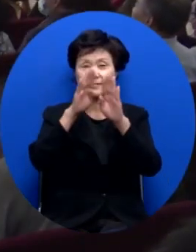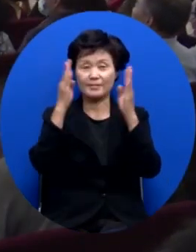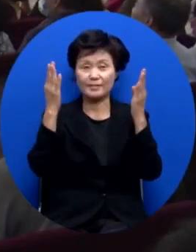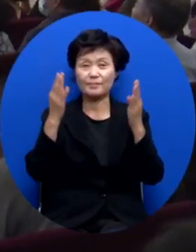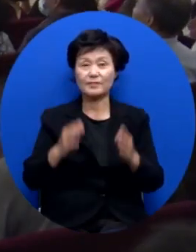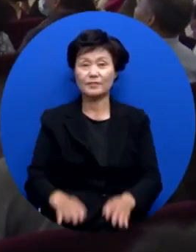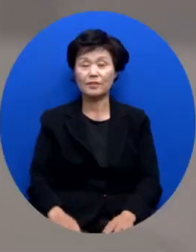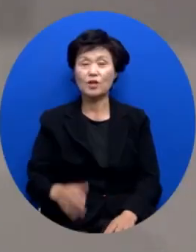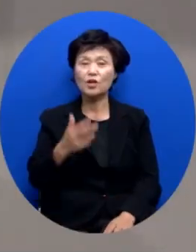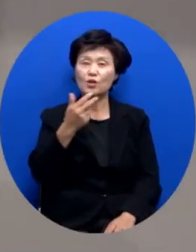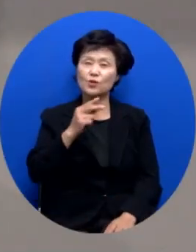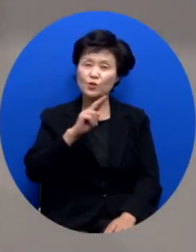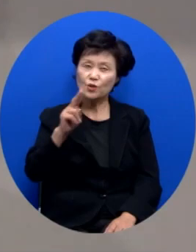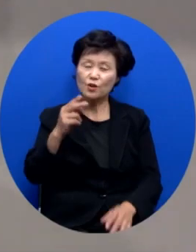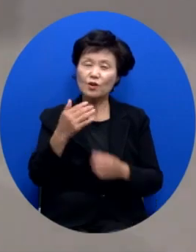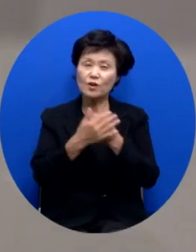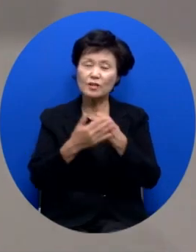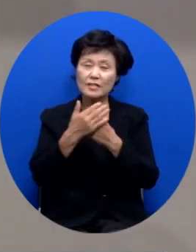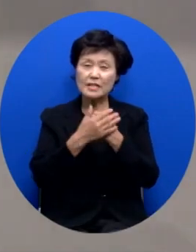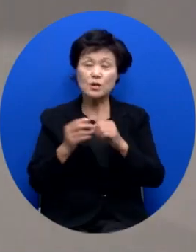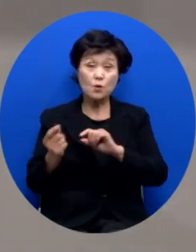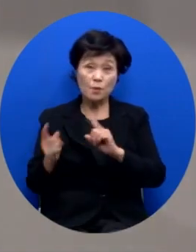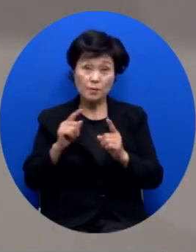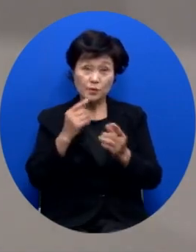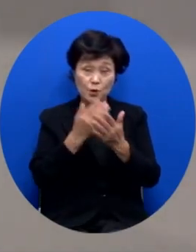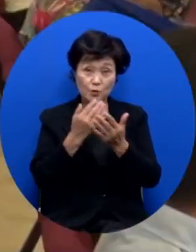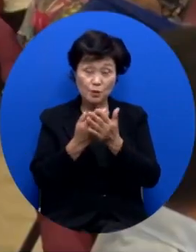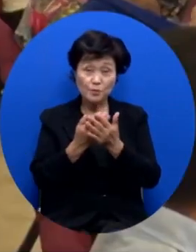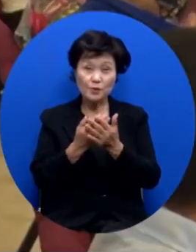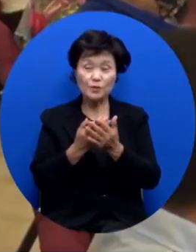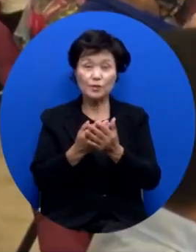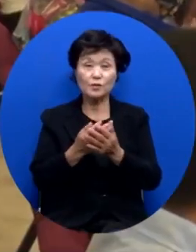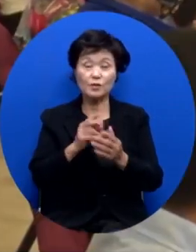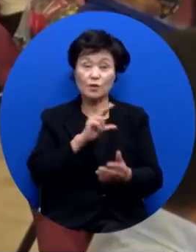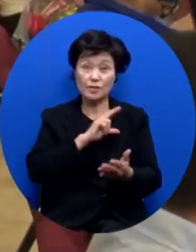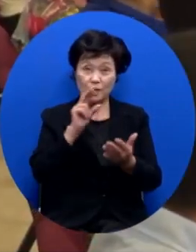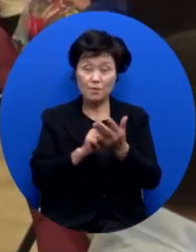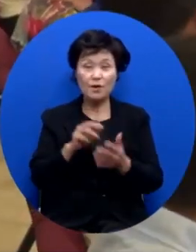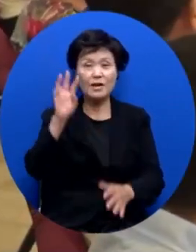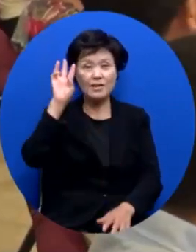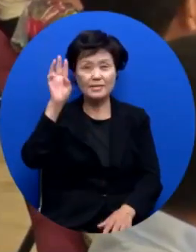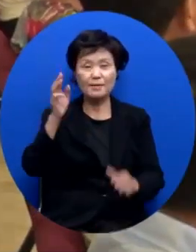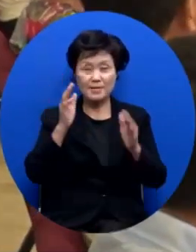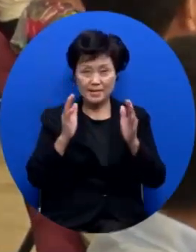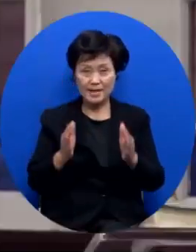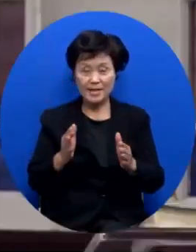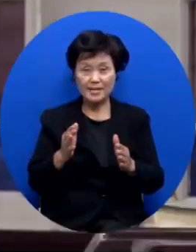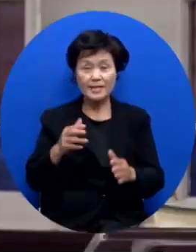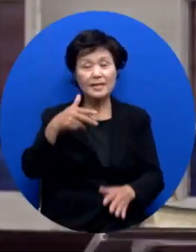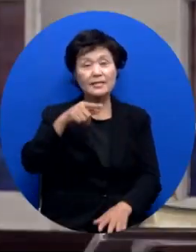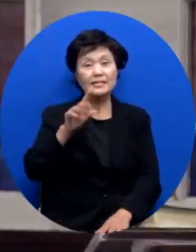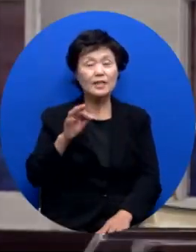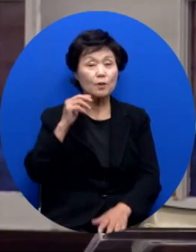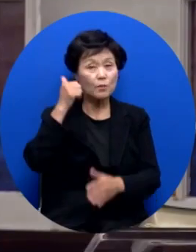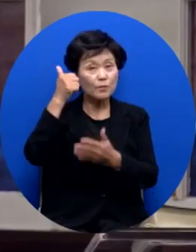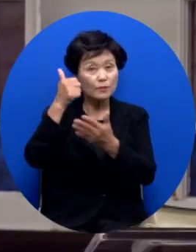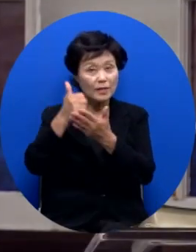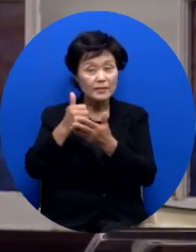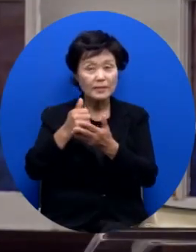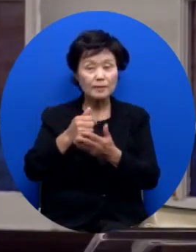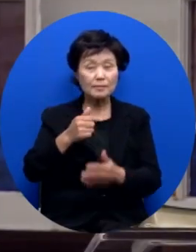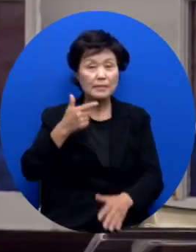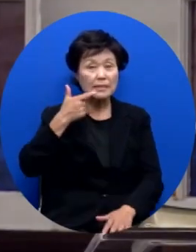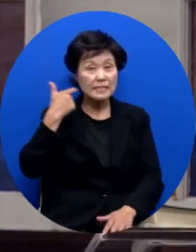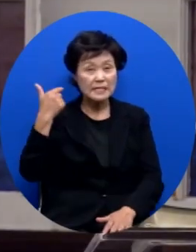주여 은혜를 회복시켜 주옵소서를 주제로 사흘 동안 열린 이번 집회에서 주 강사로 나선 장경동 목사는 이리와